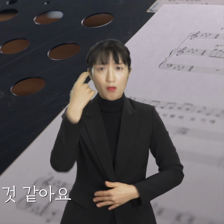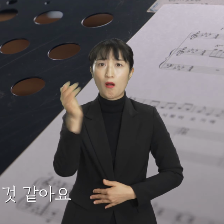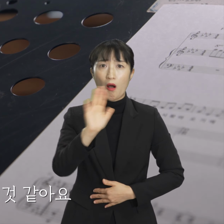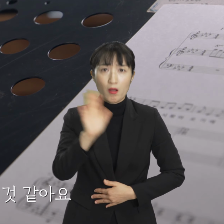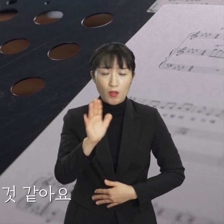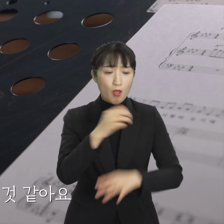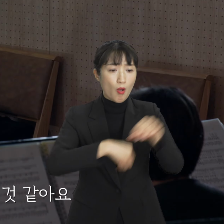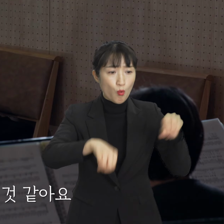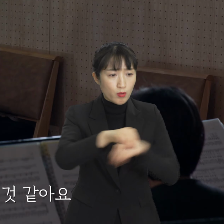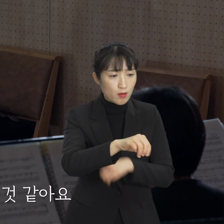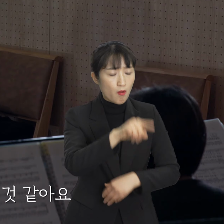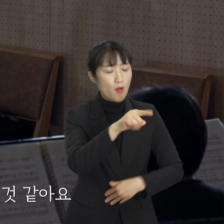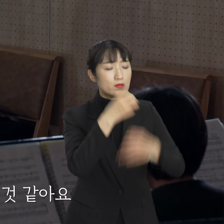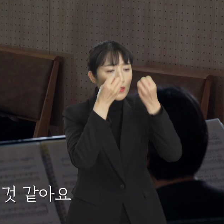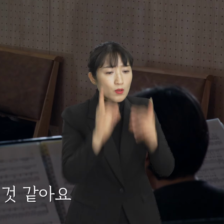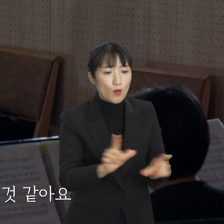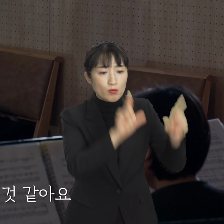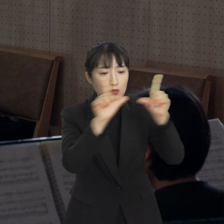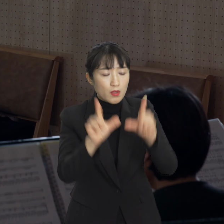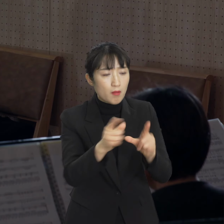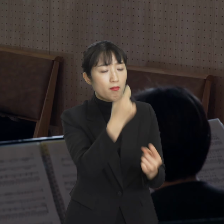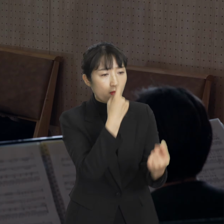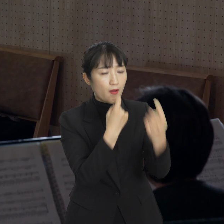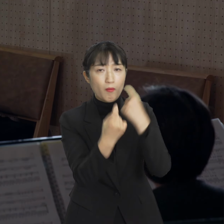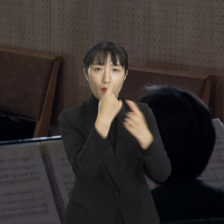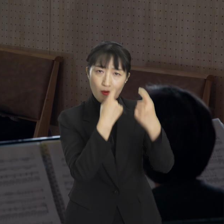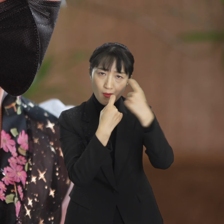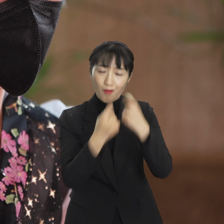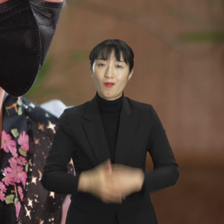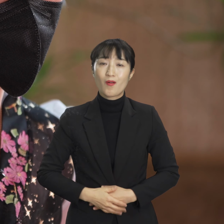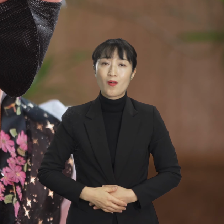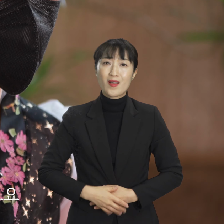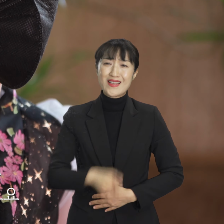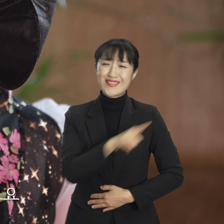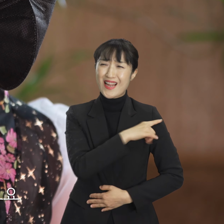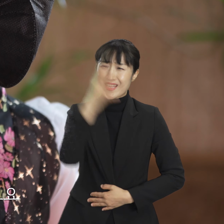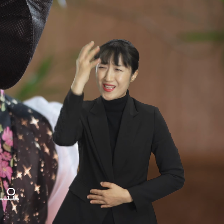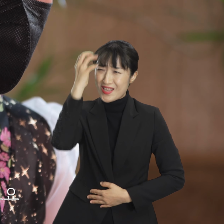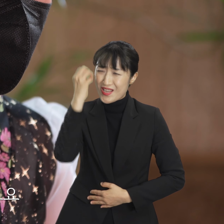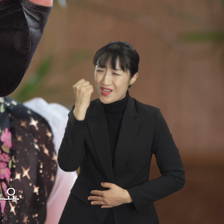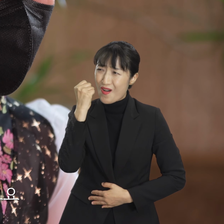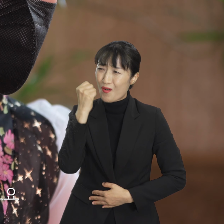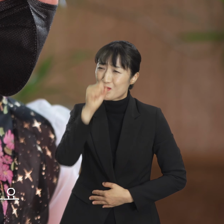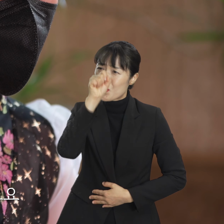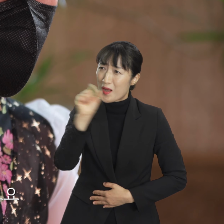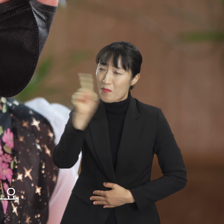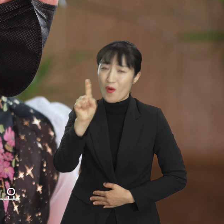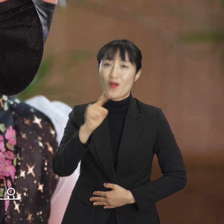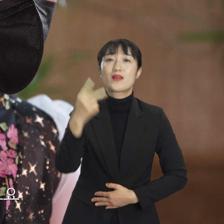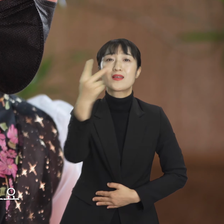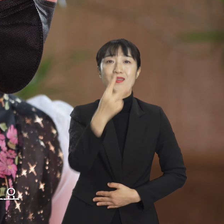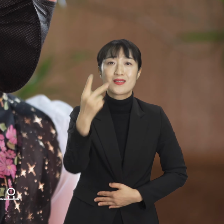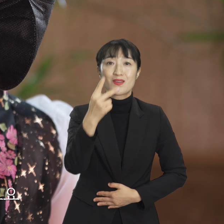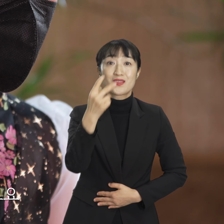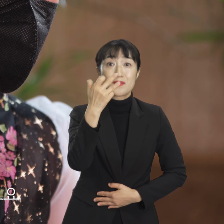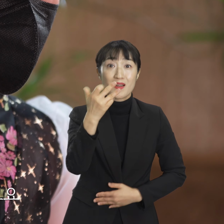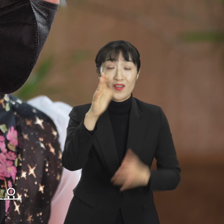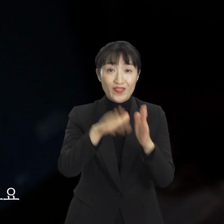통해서 또 새로운 삶을 배우는 거 같아요 화장 기억에 남았던 것은 2018년도에 대상을